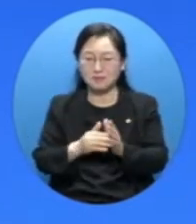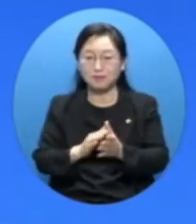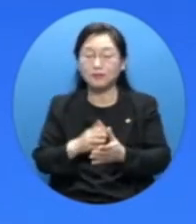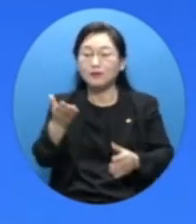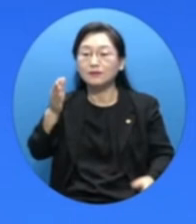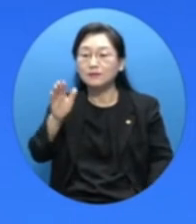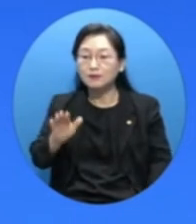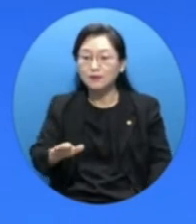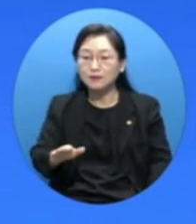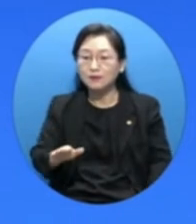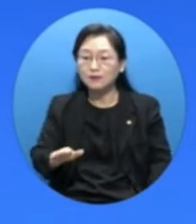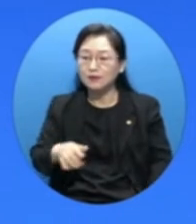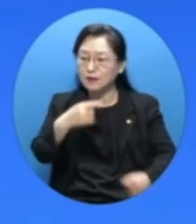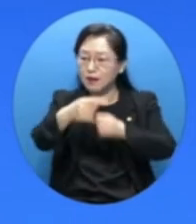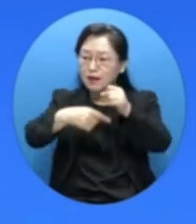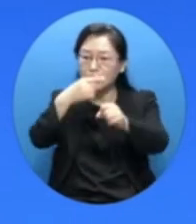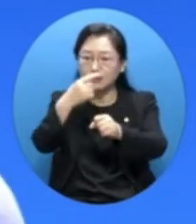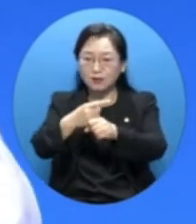그때 1년